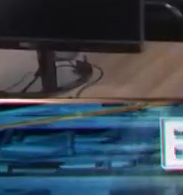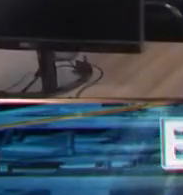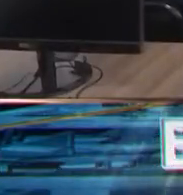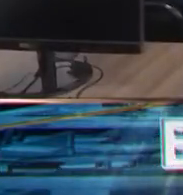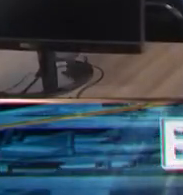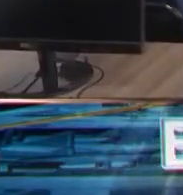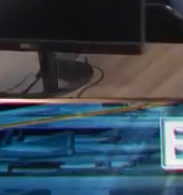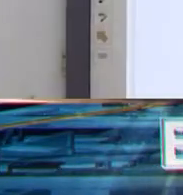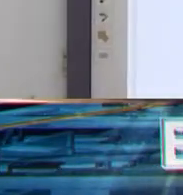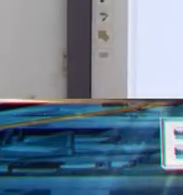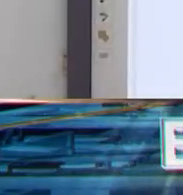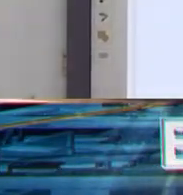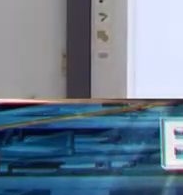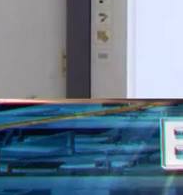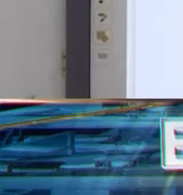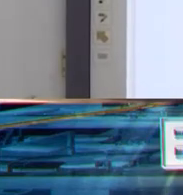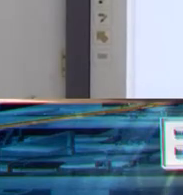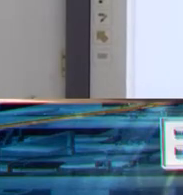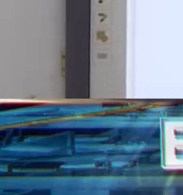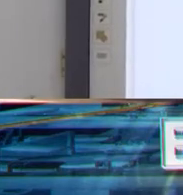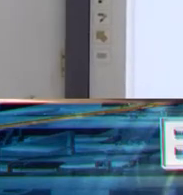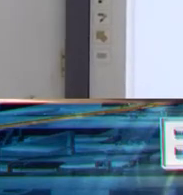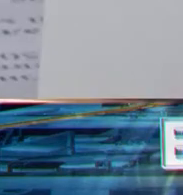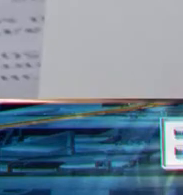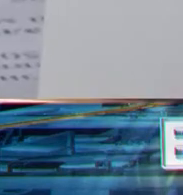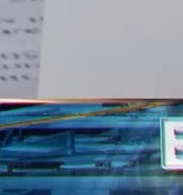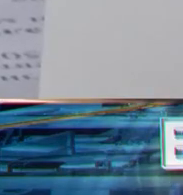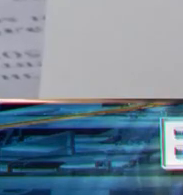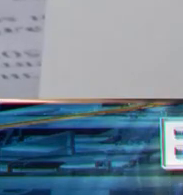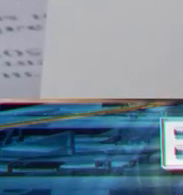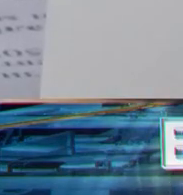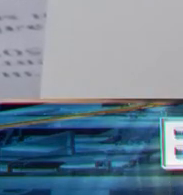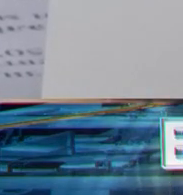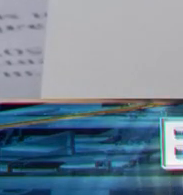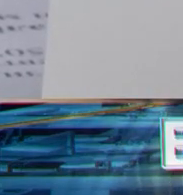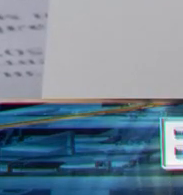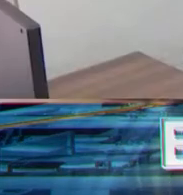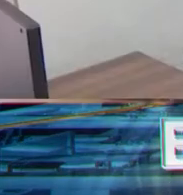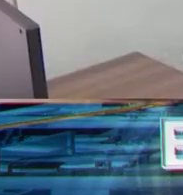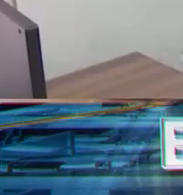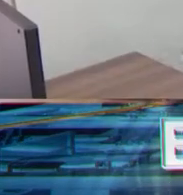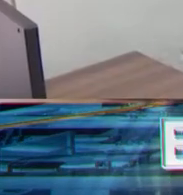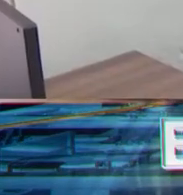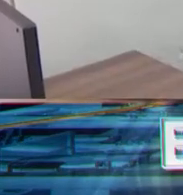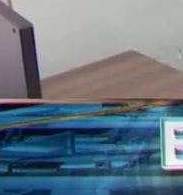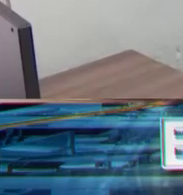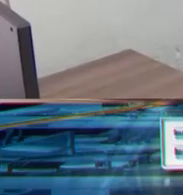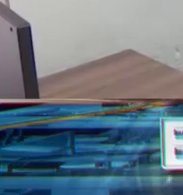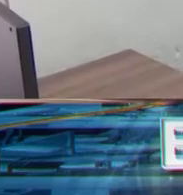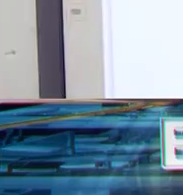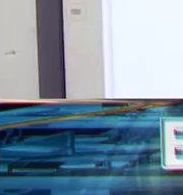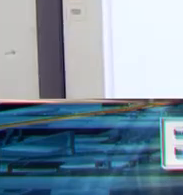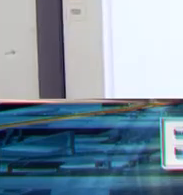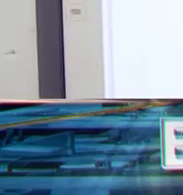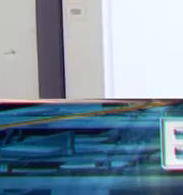Панфилов ауданында тіл орталығы ашылды. Енді жазиралы өлкенің азаматтары мемлекеттік тілді терең меңгеріп, латын әліпбиін еркін үйрене